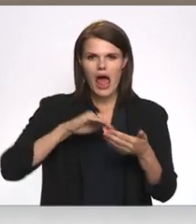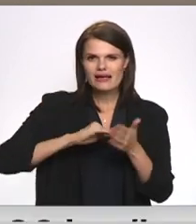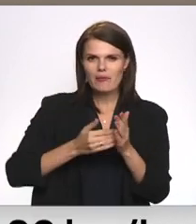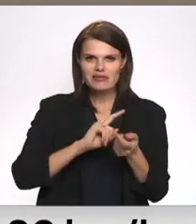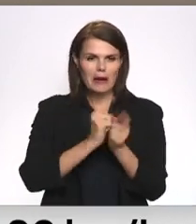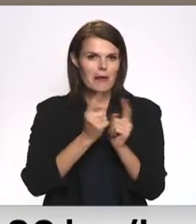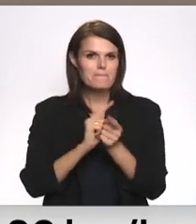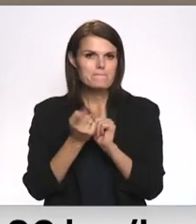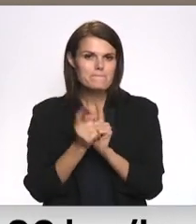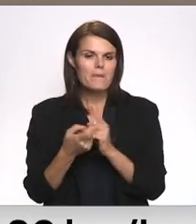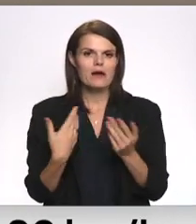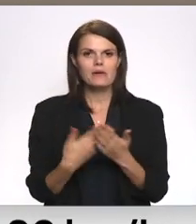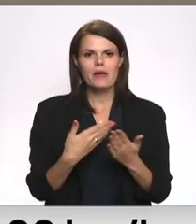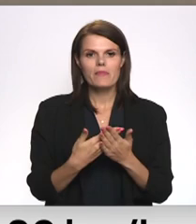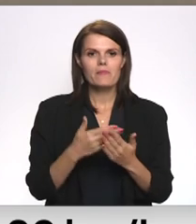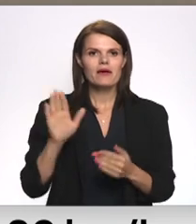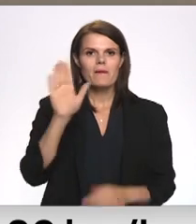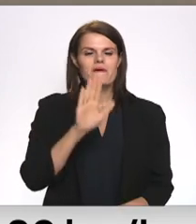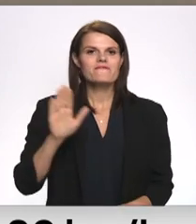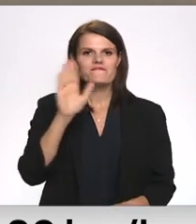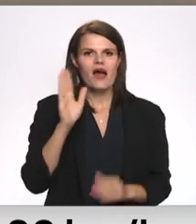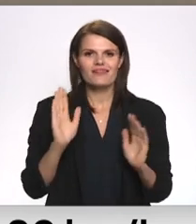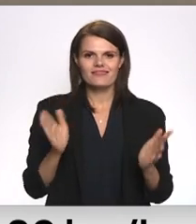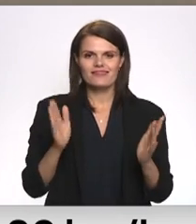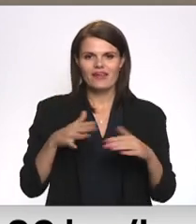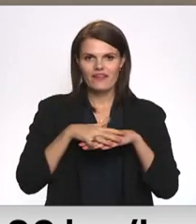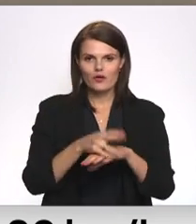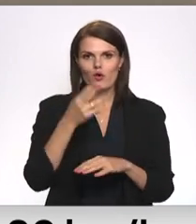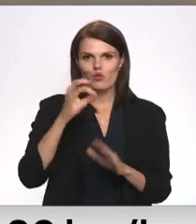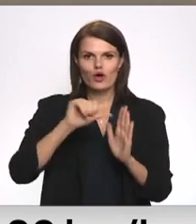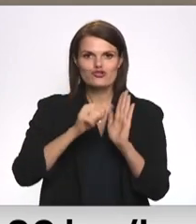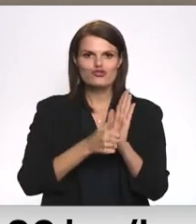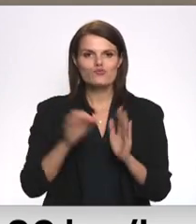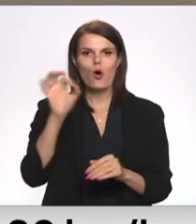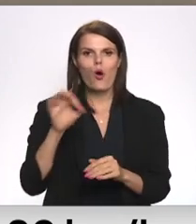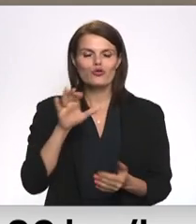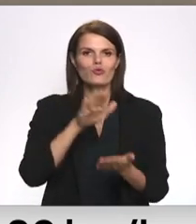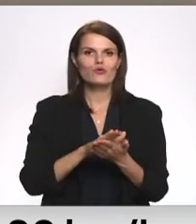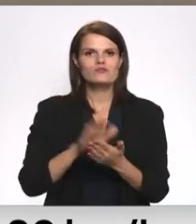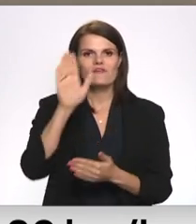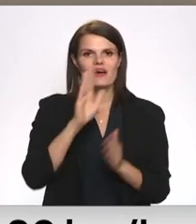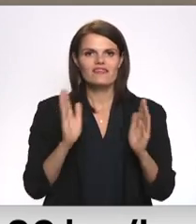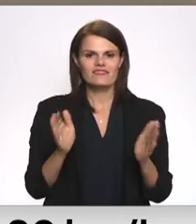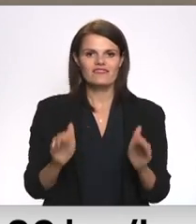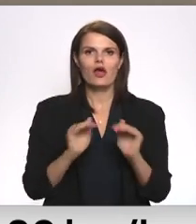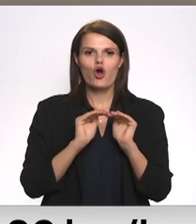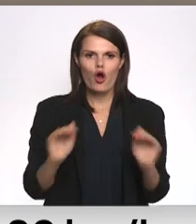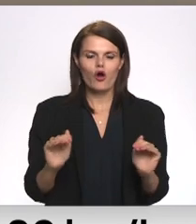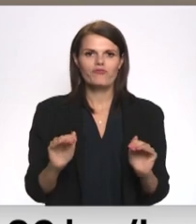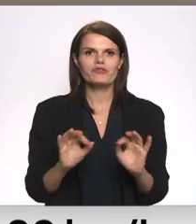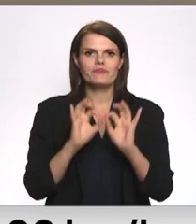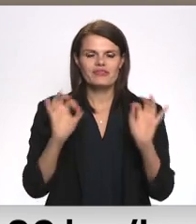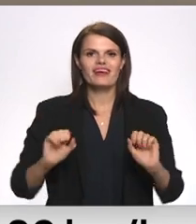apstākļiem. Tātad, ja mēs runājam par valsts ceļu tīklu, tad no 16. Oktobra uz valsts ceļu tīkla oficiāli iestājās